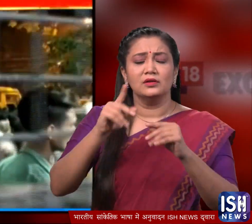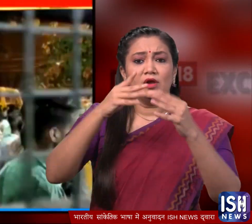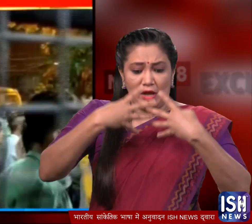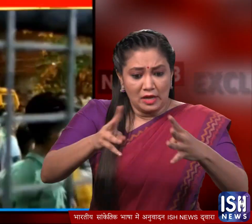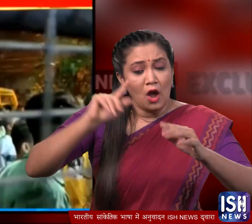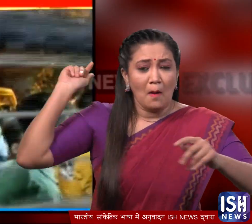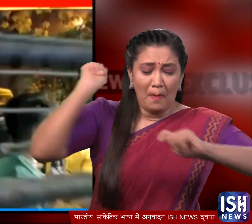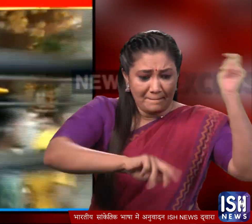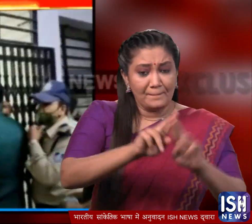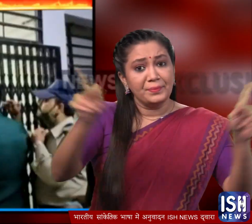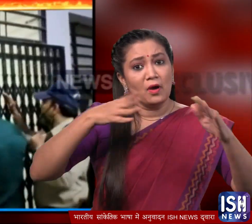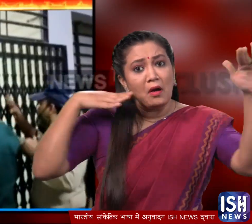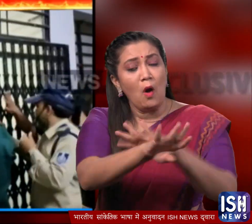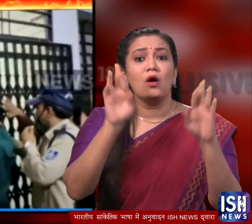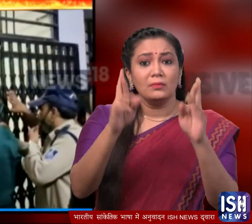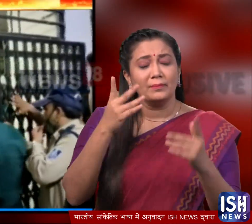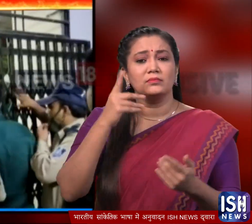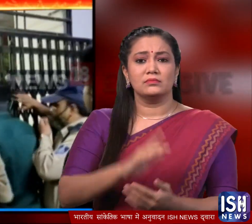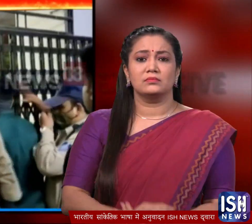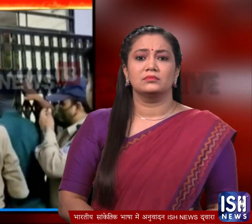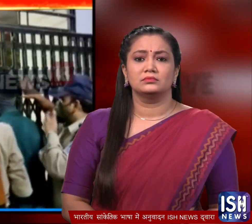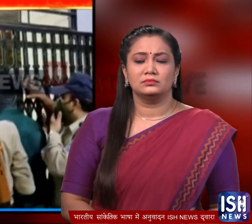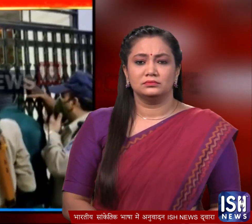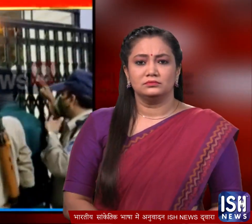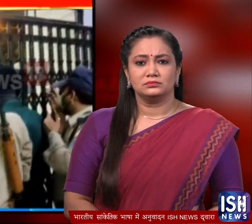थाने का गेट तोड़कर अंदर घुस जाएंगे।